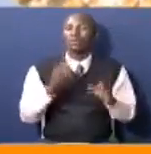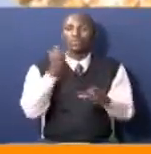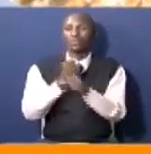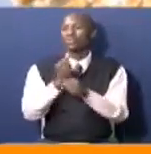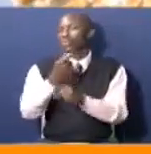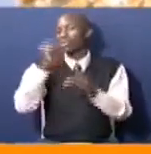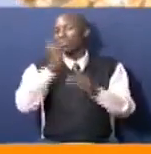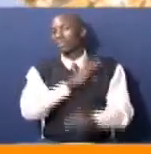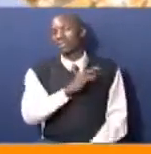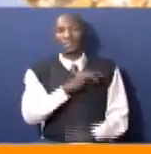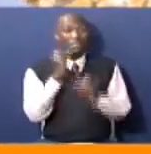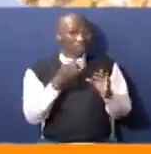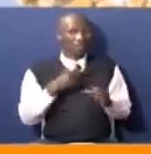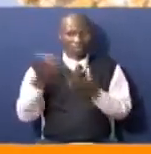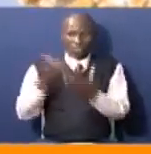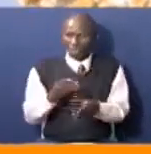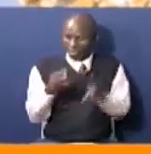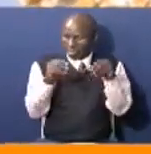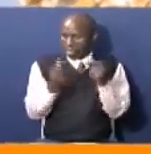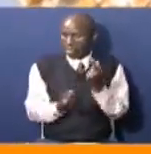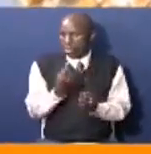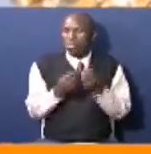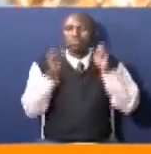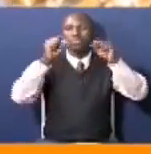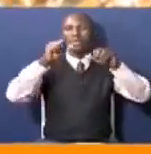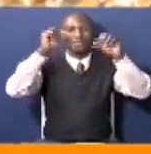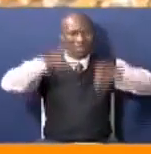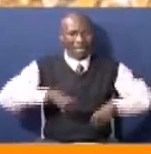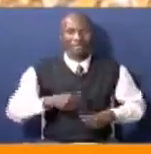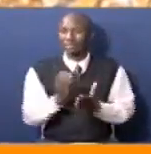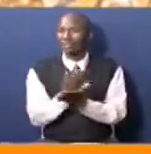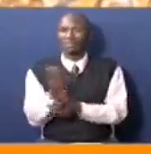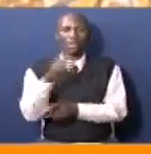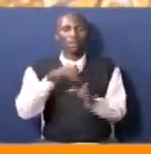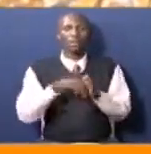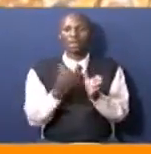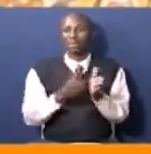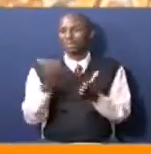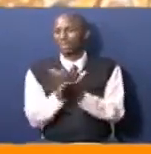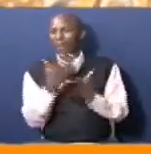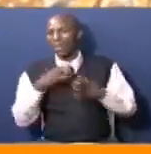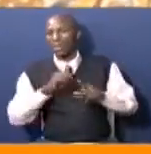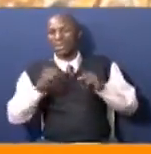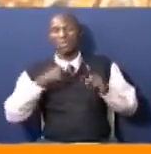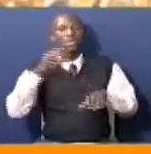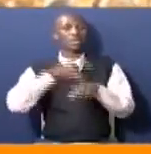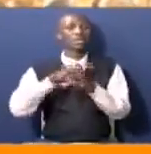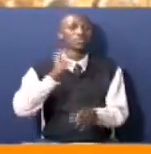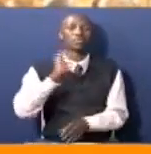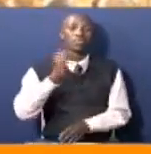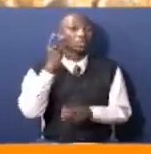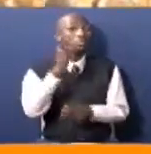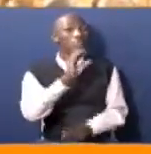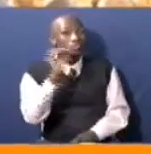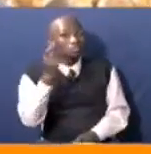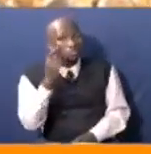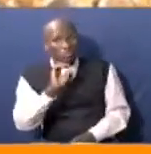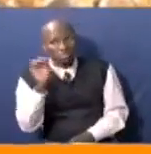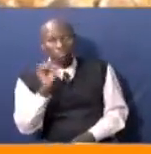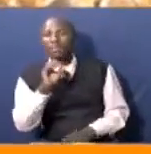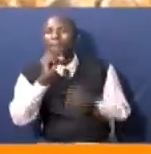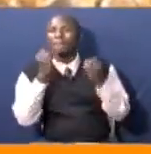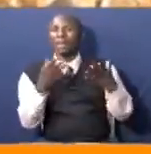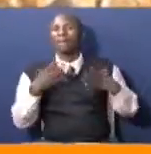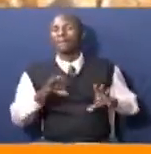kuna tuitetheka. Onamuka tuwa tea mutuwe na ututethia. Tui wakua mutuwe na wakuma zaku kane nguandu wa mwene hithi tuitetheka. Tui wana hithi ena tuwane na inji